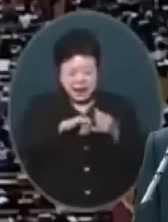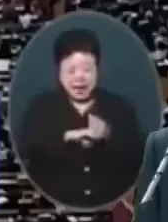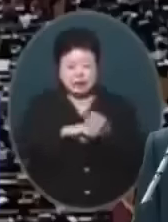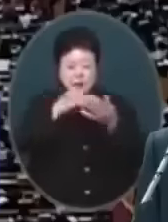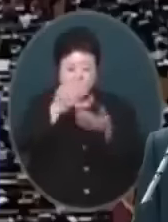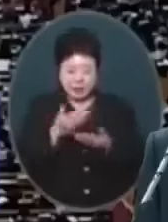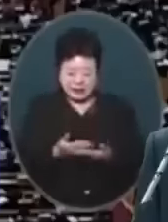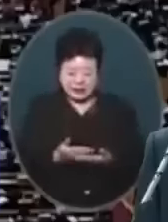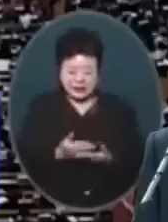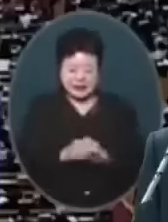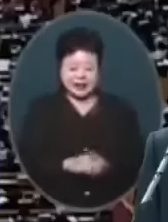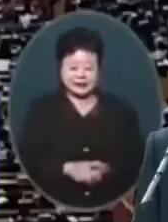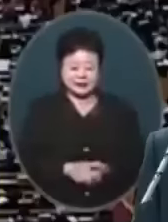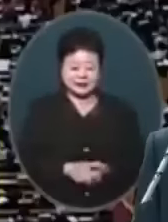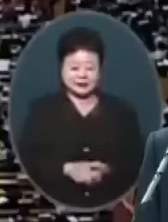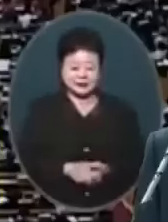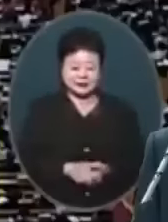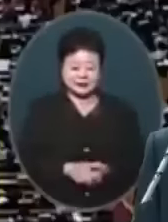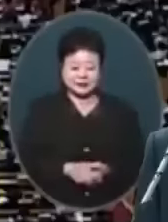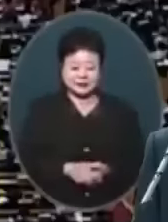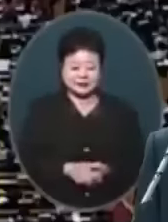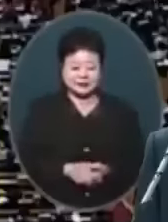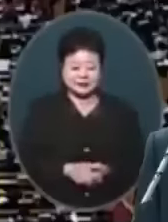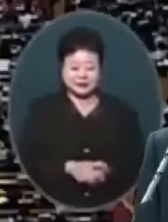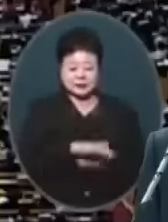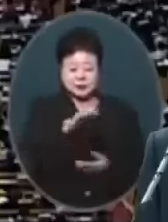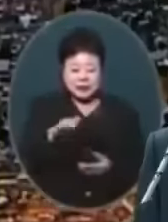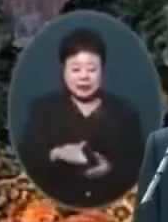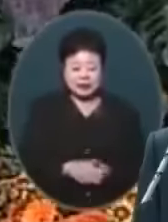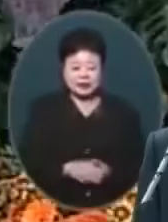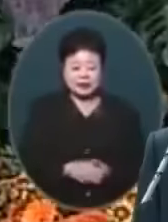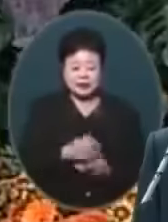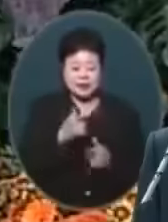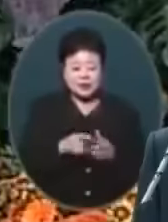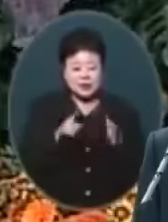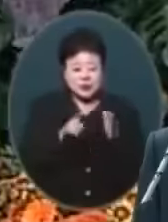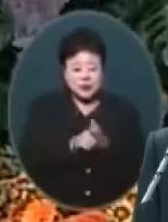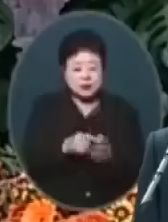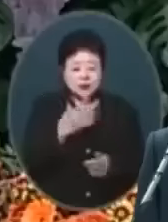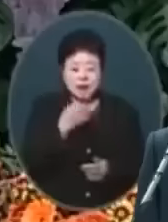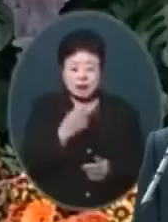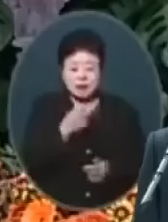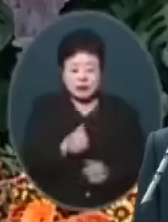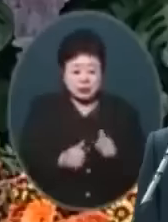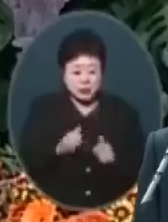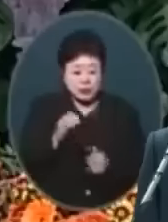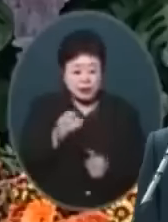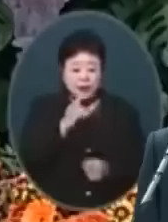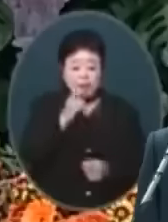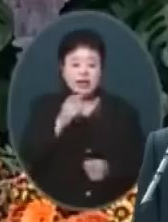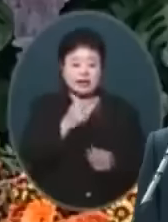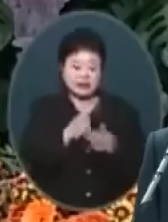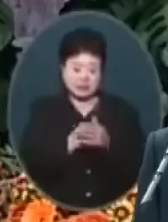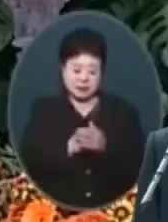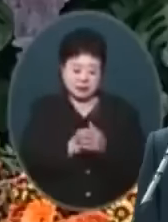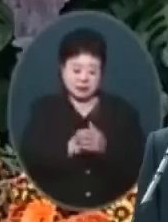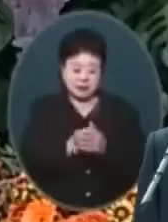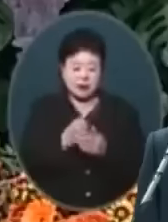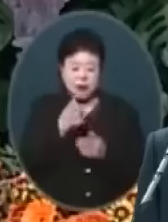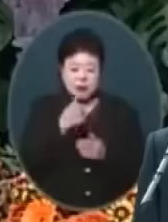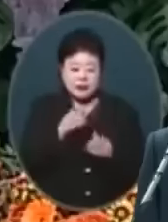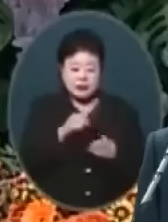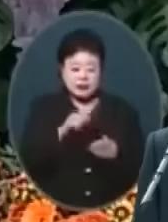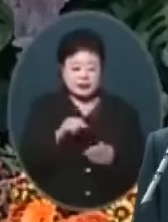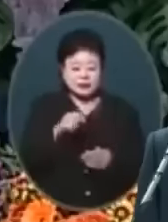참아 약속을 받았나니라. 우리가 예수를 믿으면 아브라함의 자손이 된다고 말했기 때문인 것입니다. 로마서